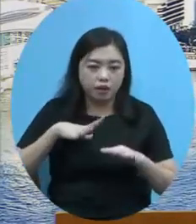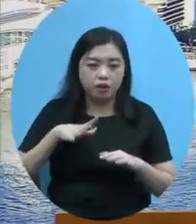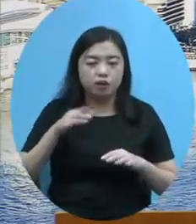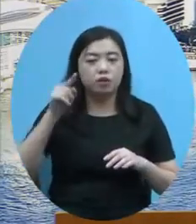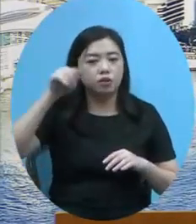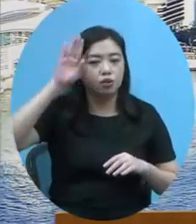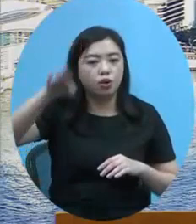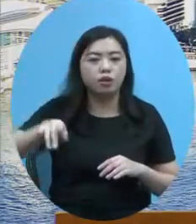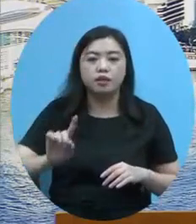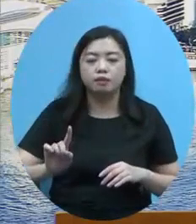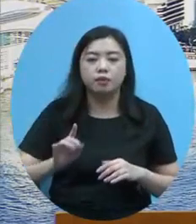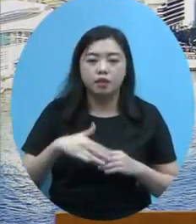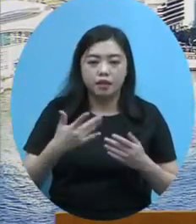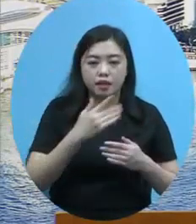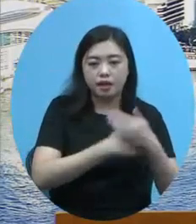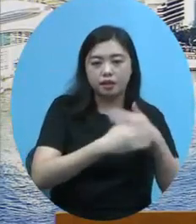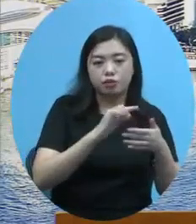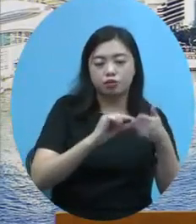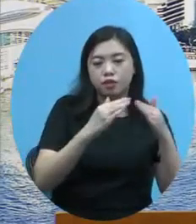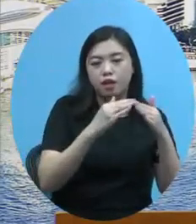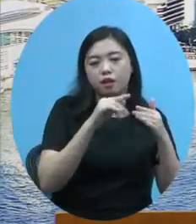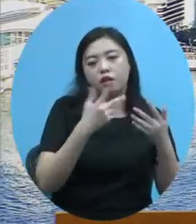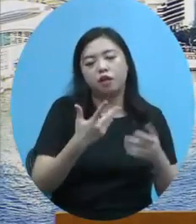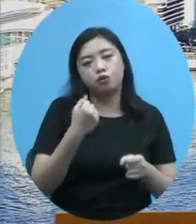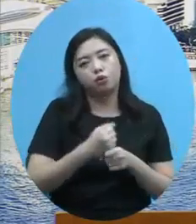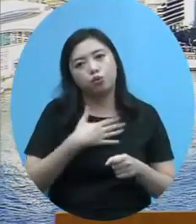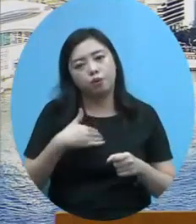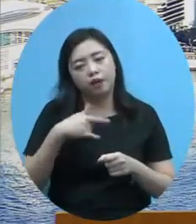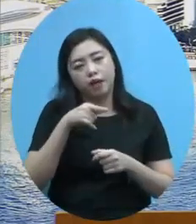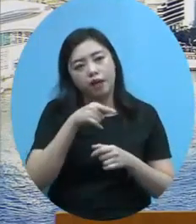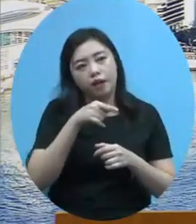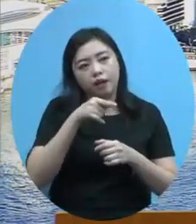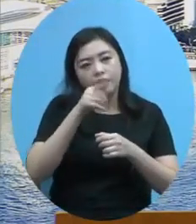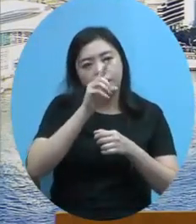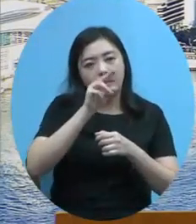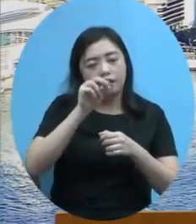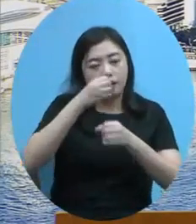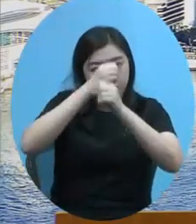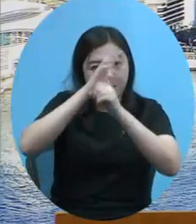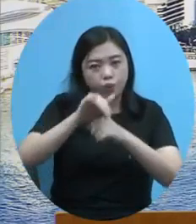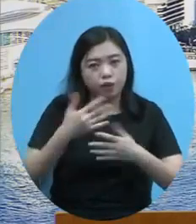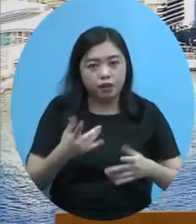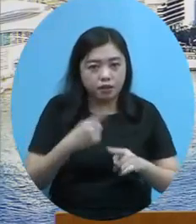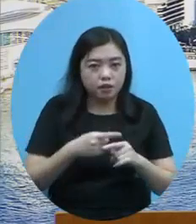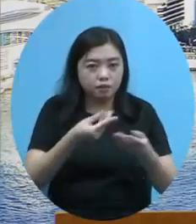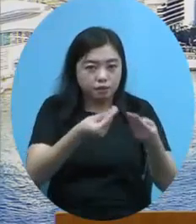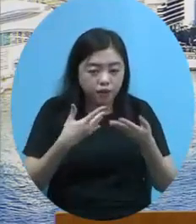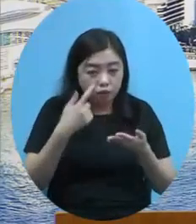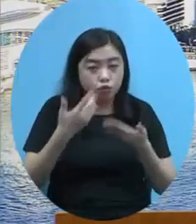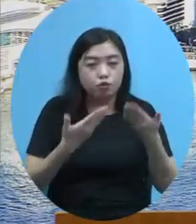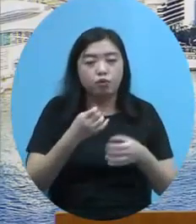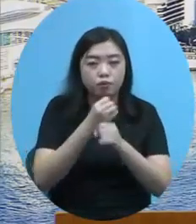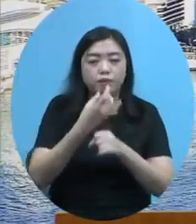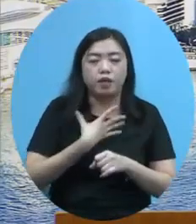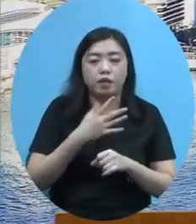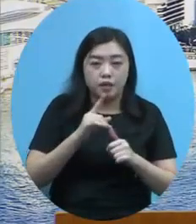樣。咁殘疾人士院舍嗰度咧，我哋會做個基因分析嘅。咁暫時我哋都未正式收到個樣本，咁我哋